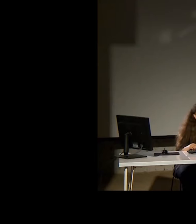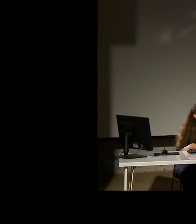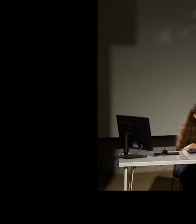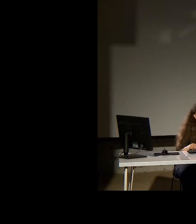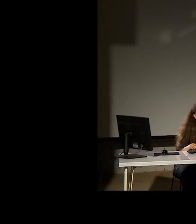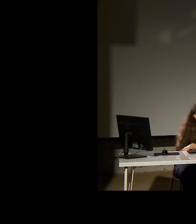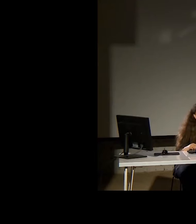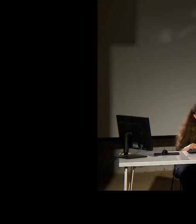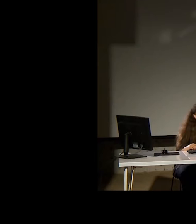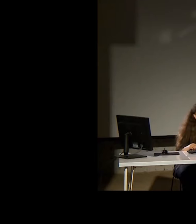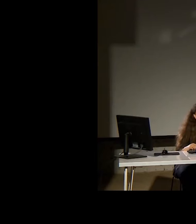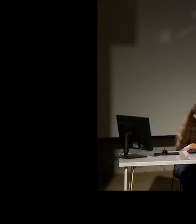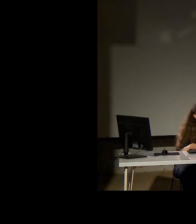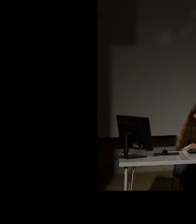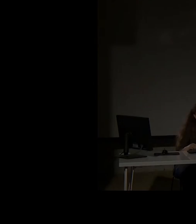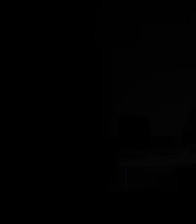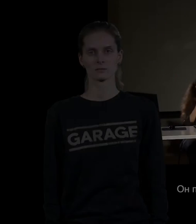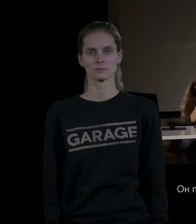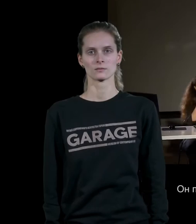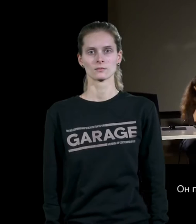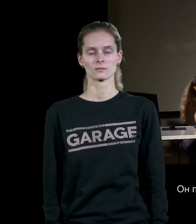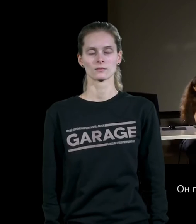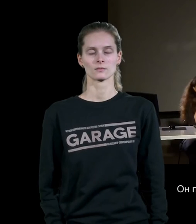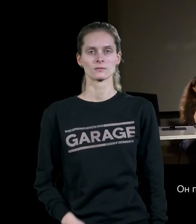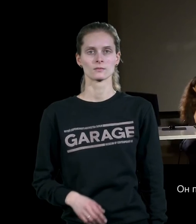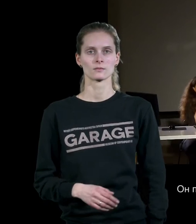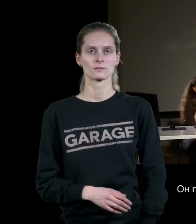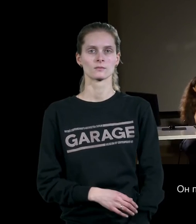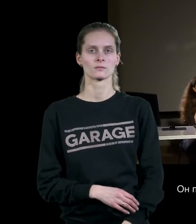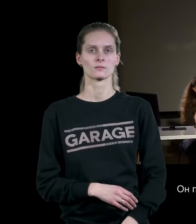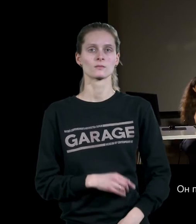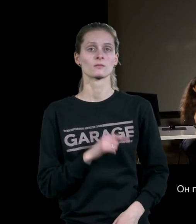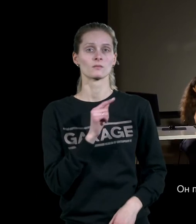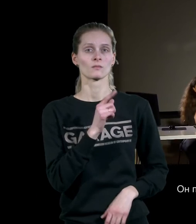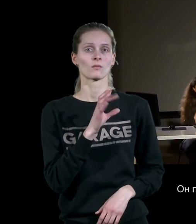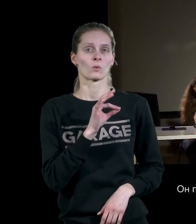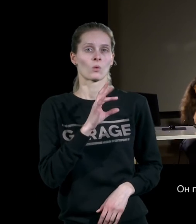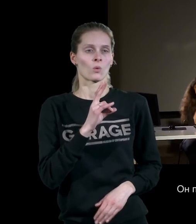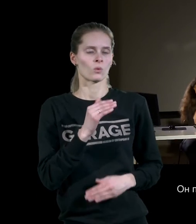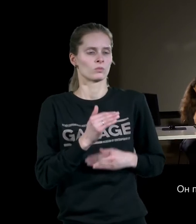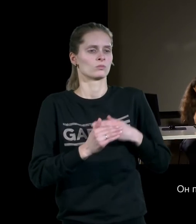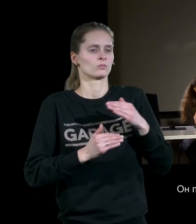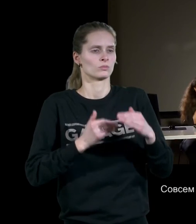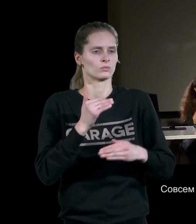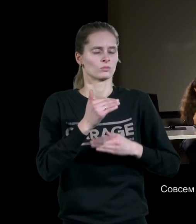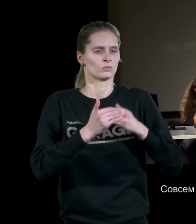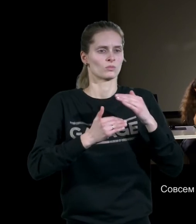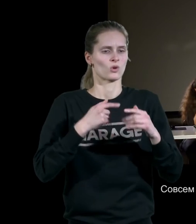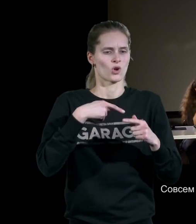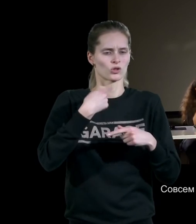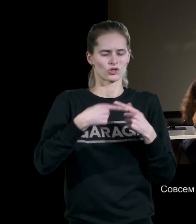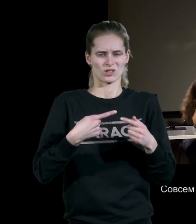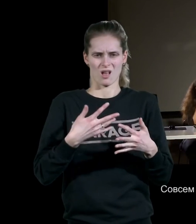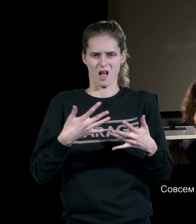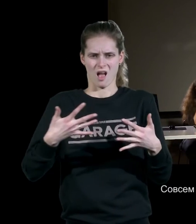выполнена крупными мазками. Ну, то есть он последовательно проходит через все возможные влияния, все, там, совсем